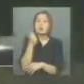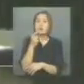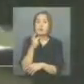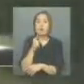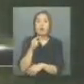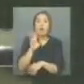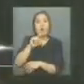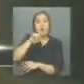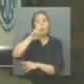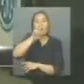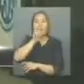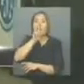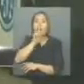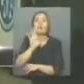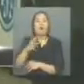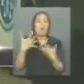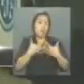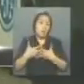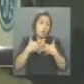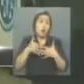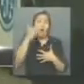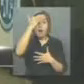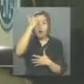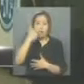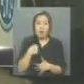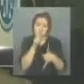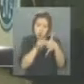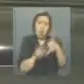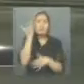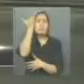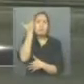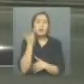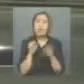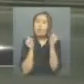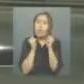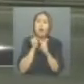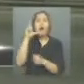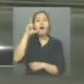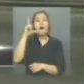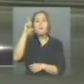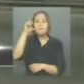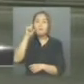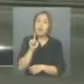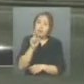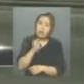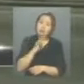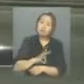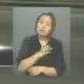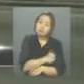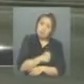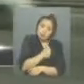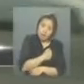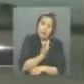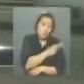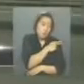อาทิตย์ตามเวลาท้องถิ่นเนื่องจากเธอมีอาการเครียดและกังวลกับการสูญเสียมารดาและได้ออกจากโรงพยาบาลในวันเดียวกัน